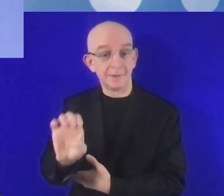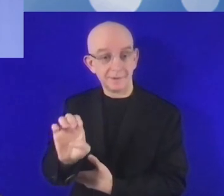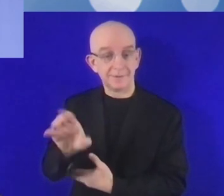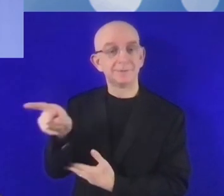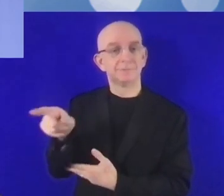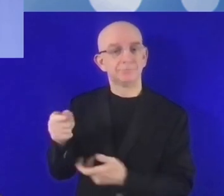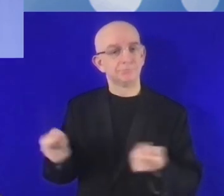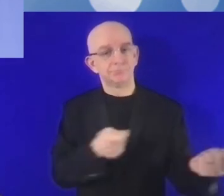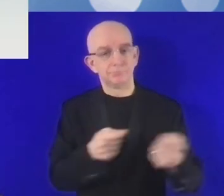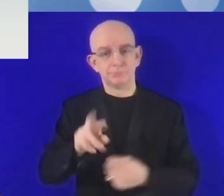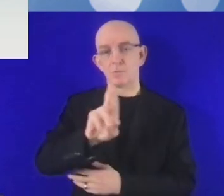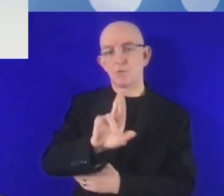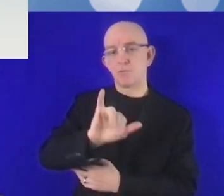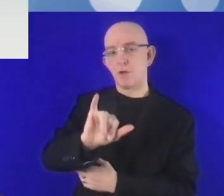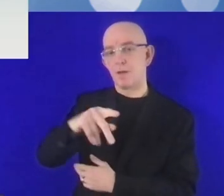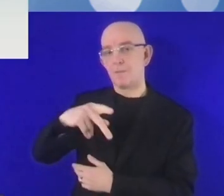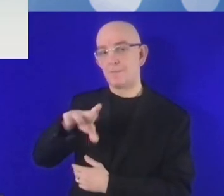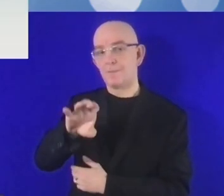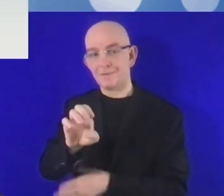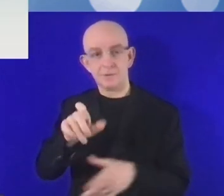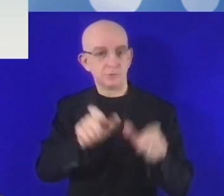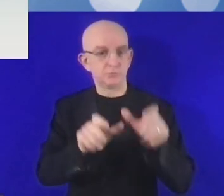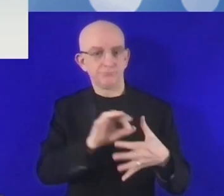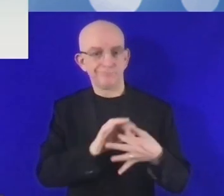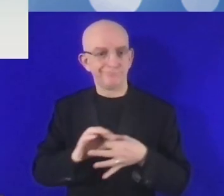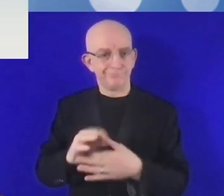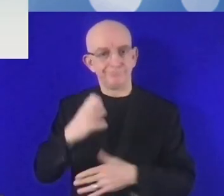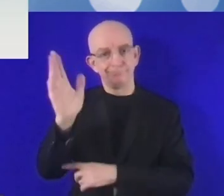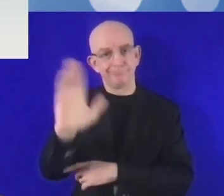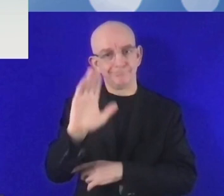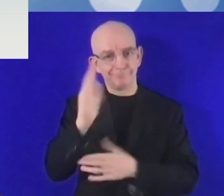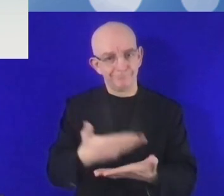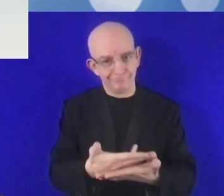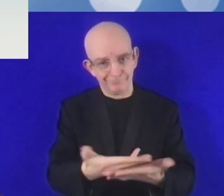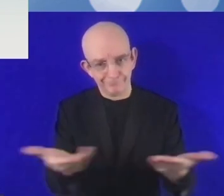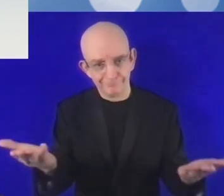位的一个负责人 ，Miriam， 你能听到我们？是，可以。